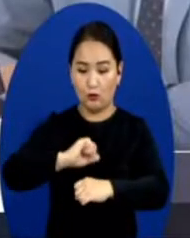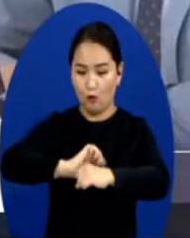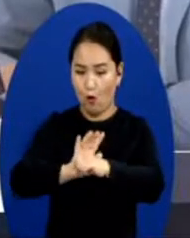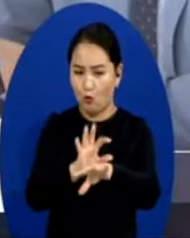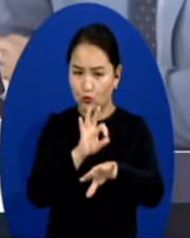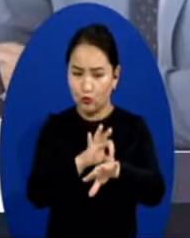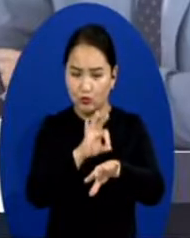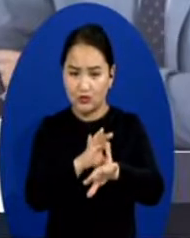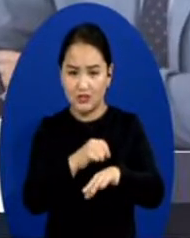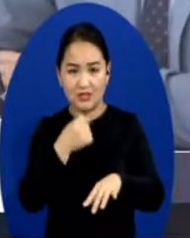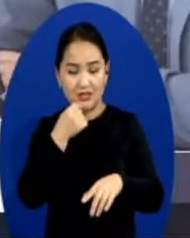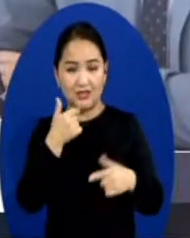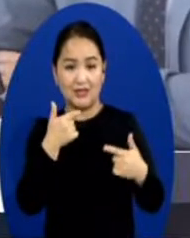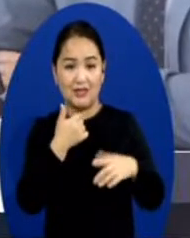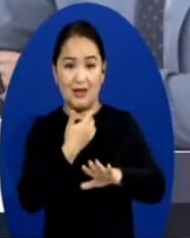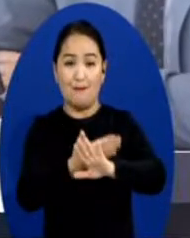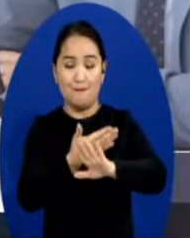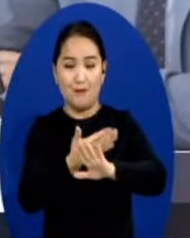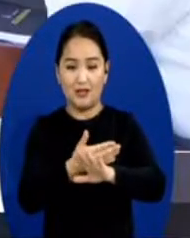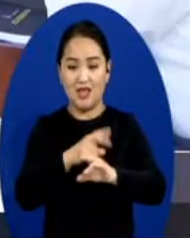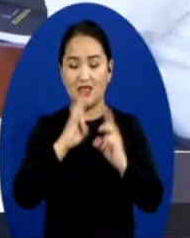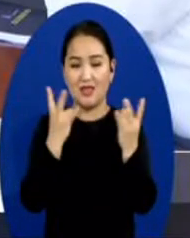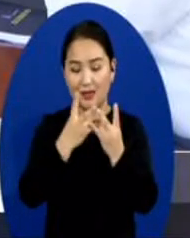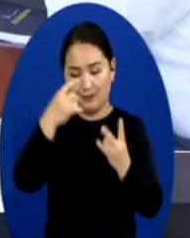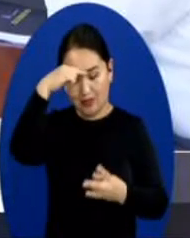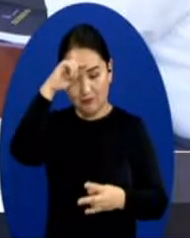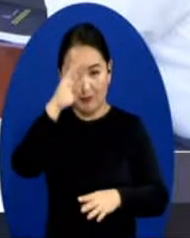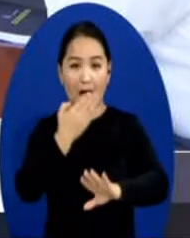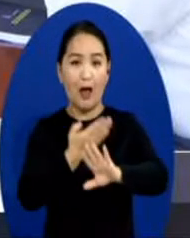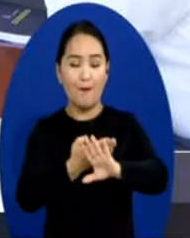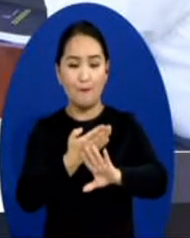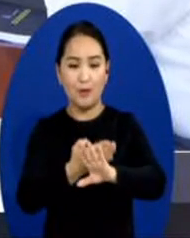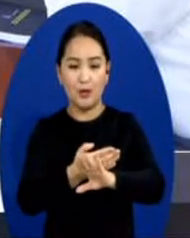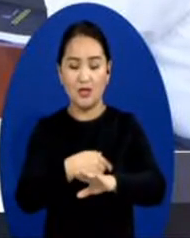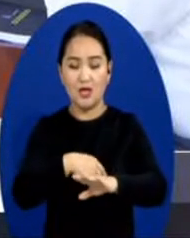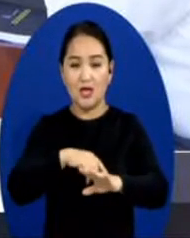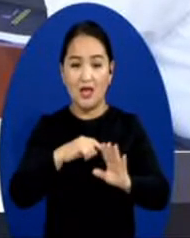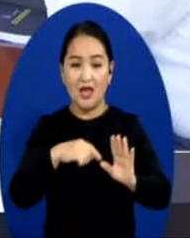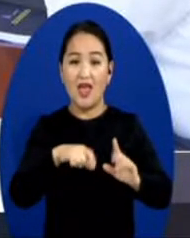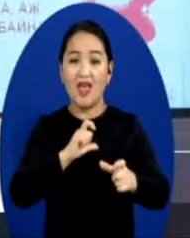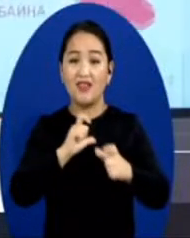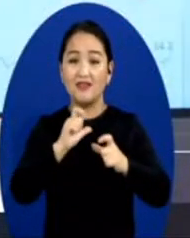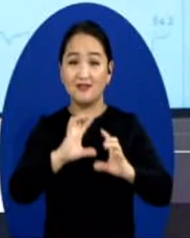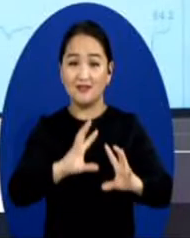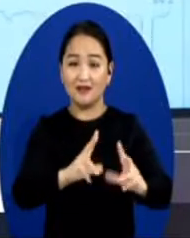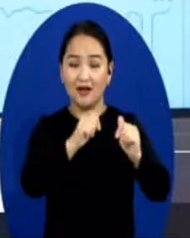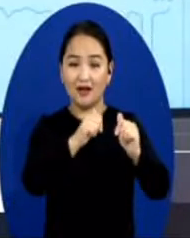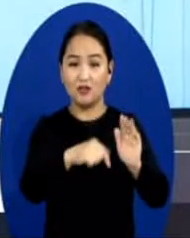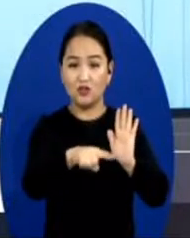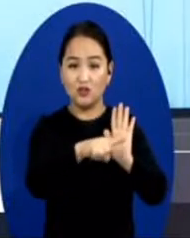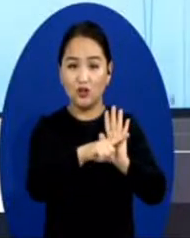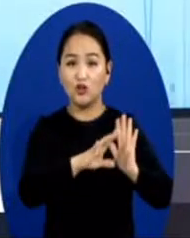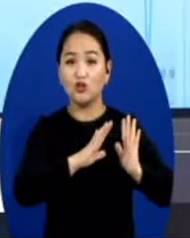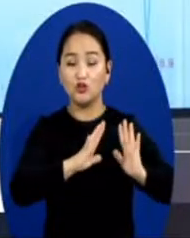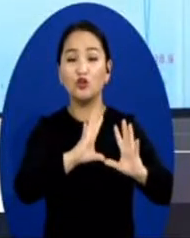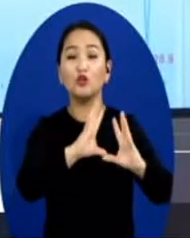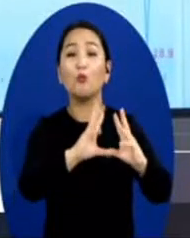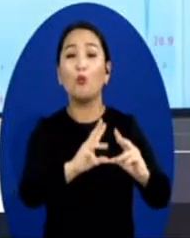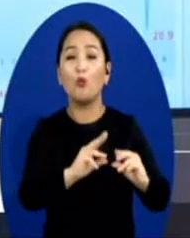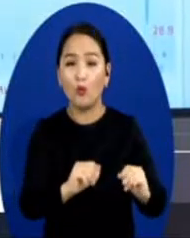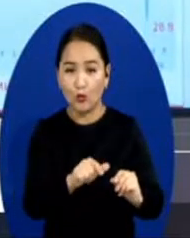үлсэн сэргийлэх, нийгмийн эрүүл мэндийг хамгаалах, эдийн засгийг үзүүлэх сөрөг нөлөөллийг бууруулахад 2020 оны төсвийн тодотгол чиглэлийг